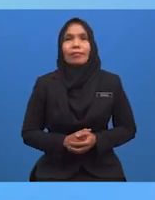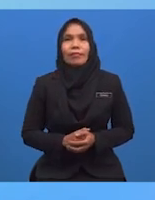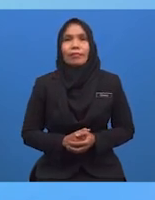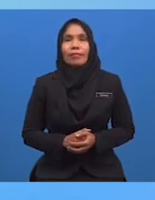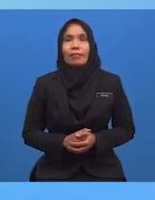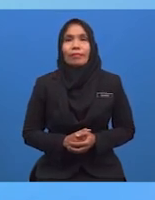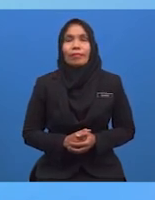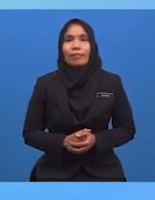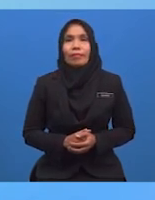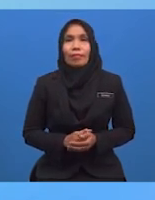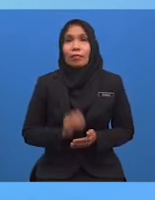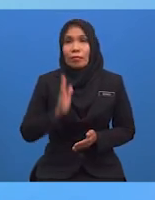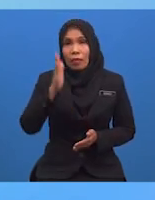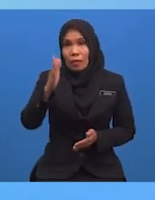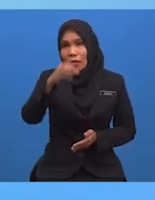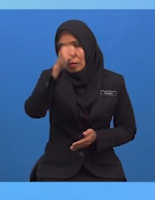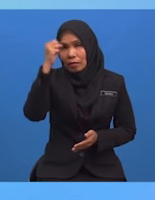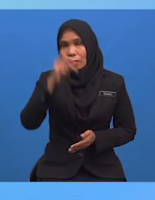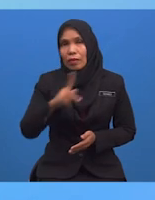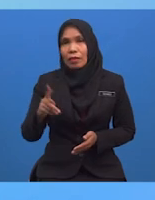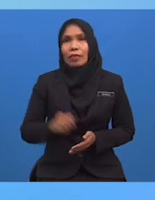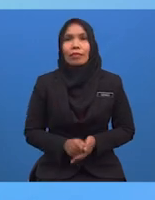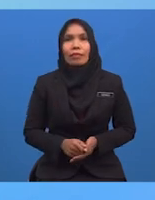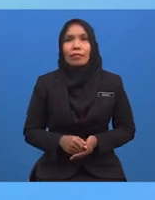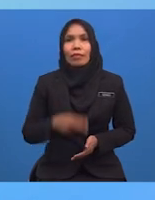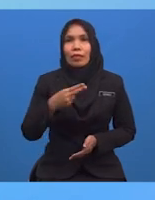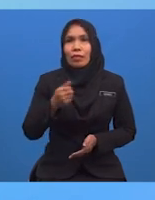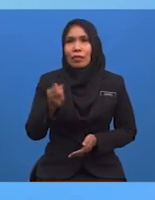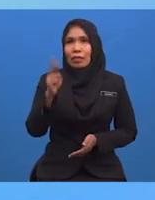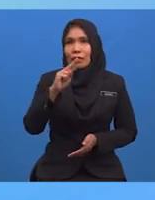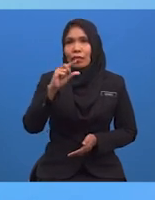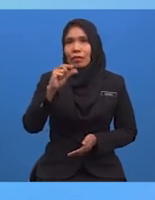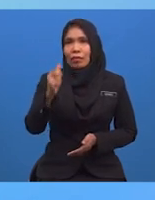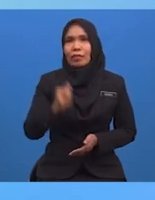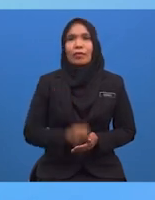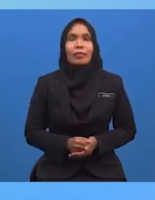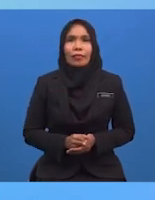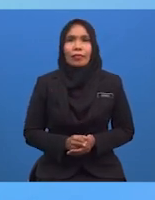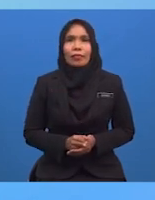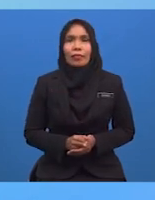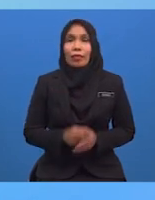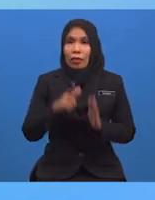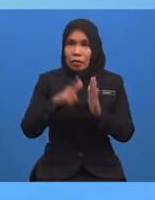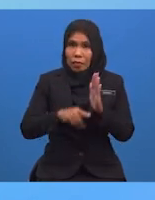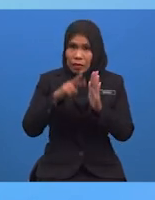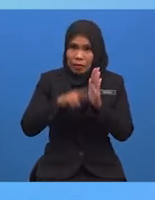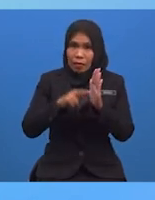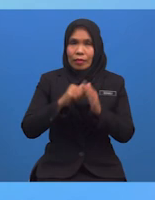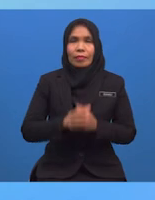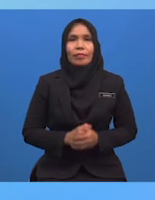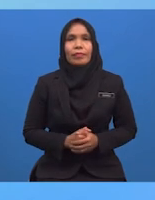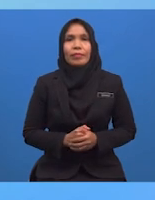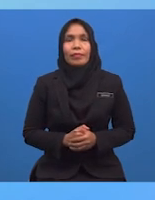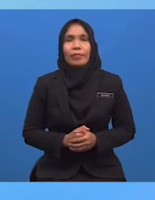akan menyebabkan harga import negara itu lebih rendah. Hal ini menambahkan kuantiti import dari